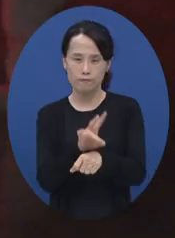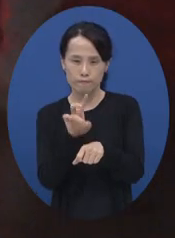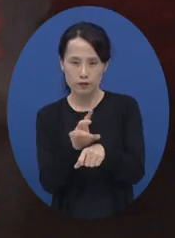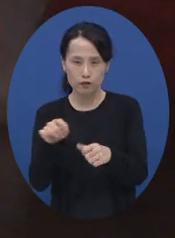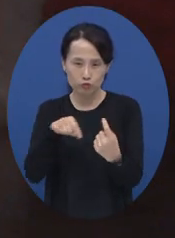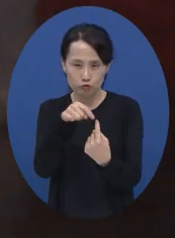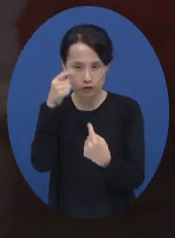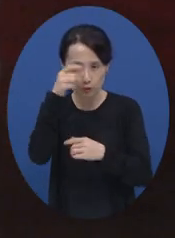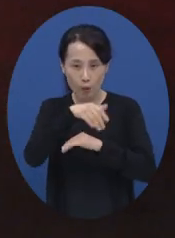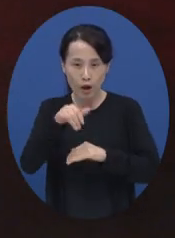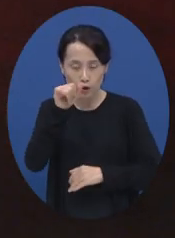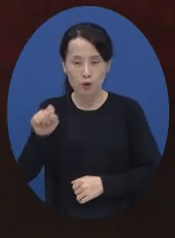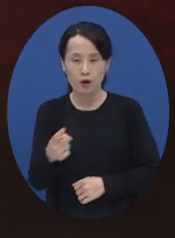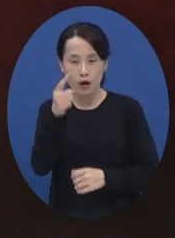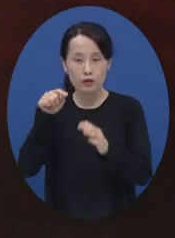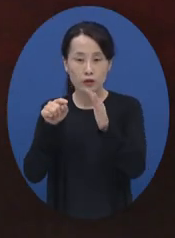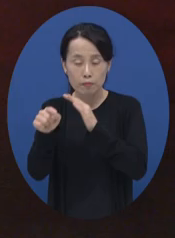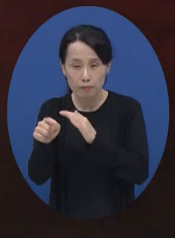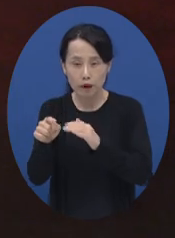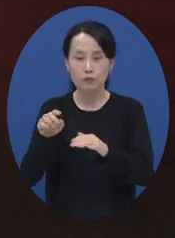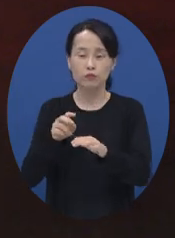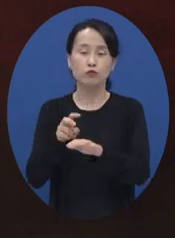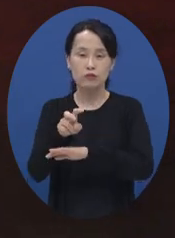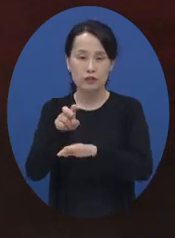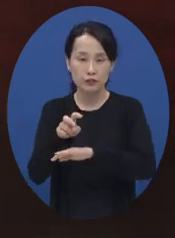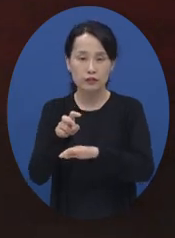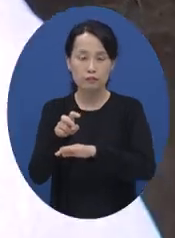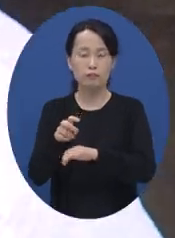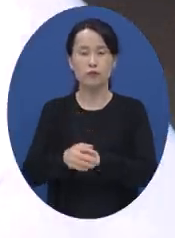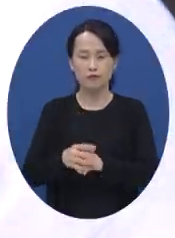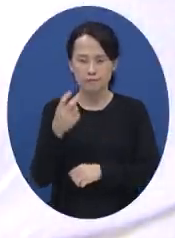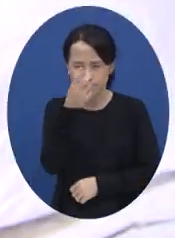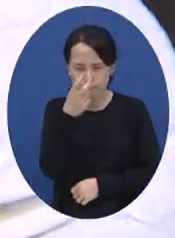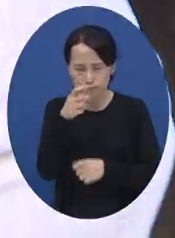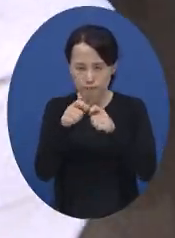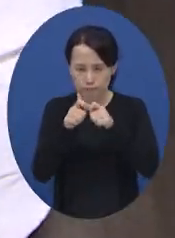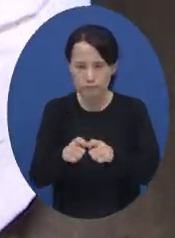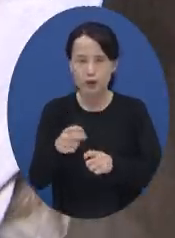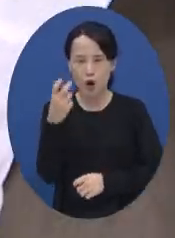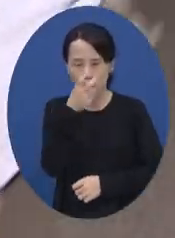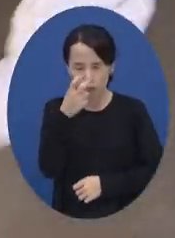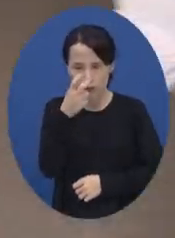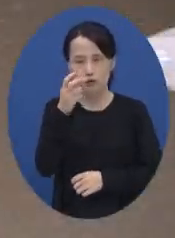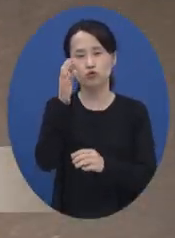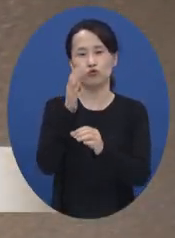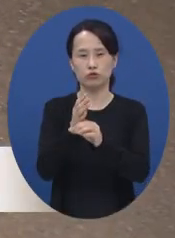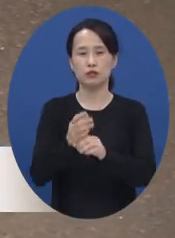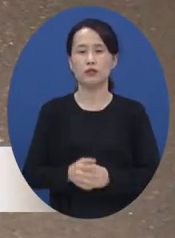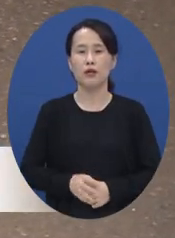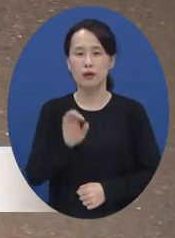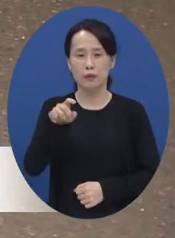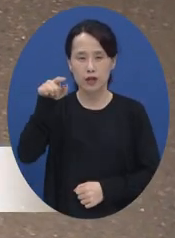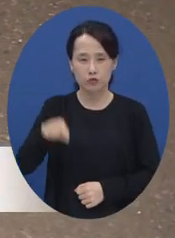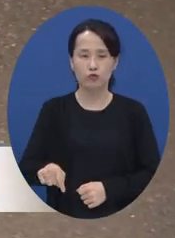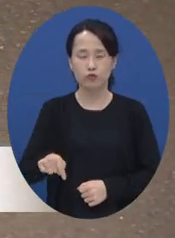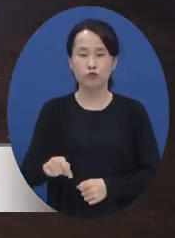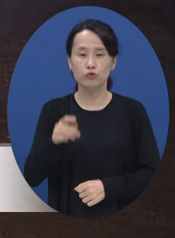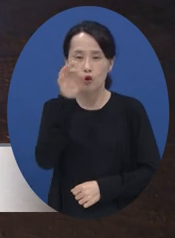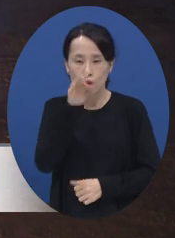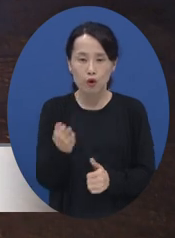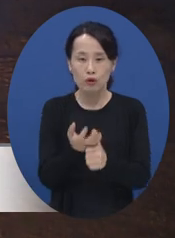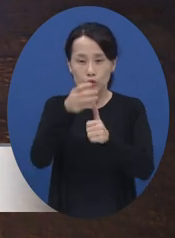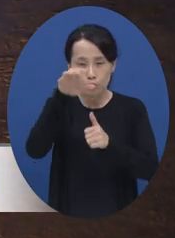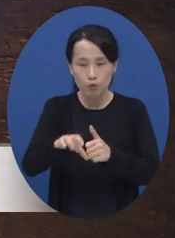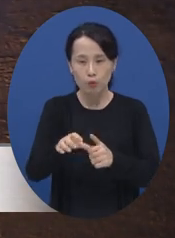운영하고 발생농장 방문 차량 등을 정밀 검사를 실시해 추적 관찰합니다. 한편 파주시 전